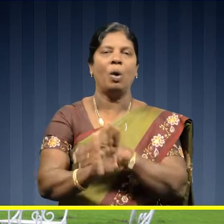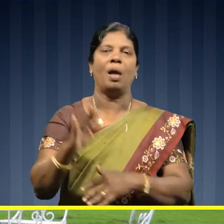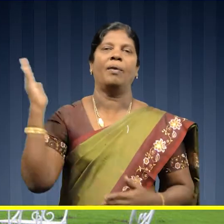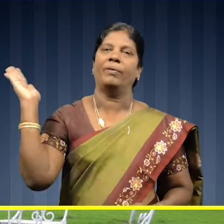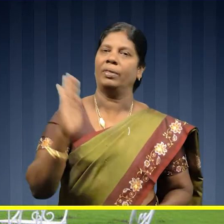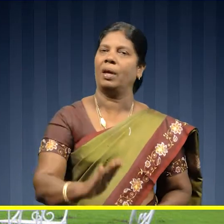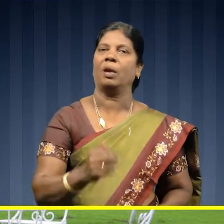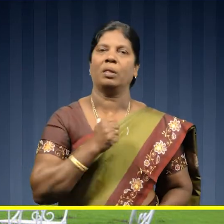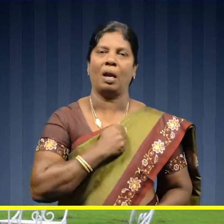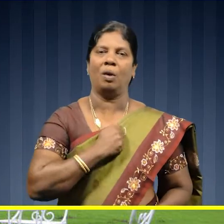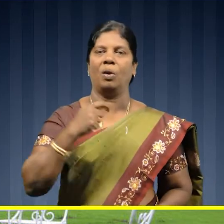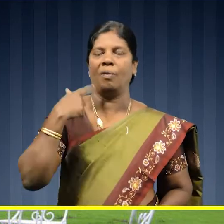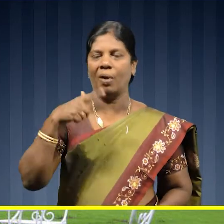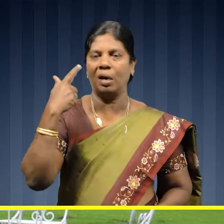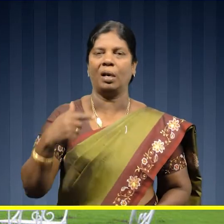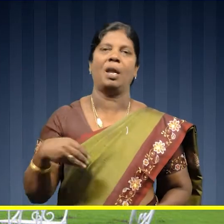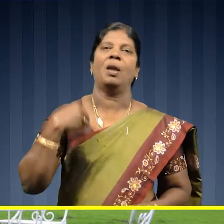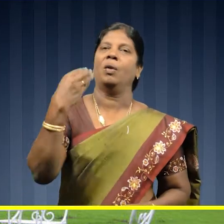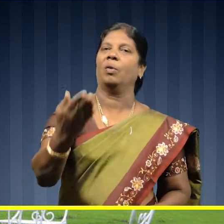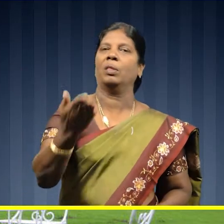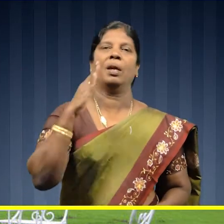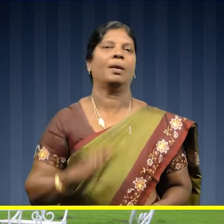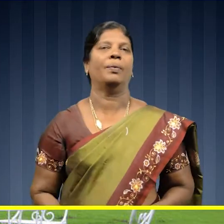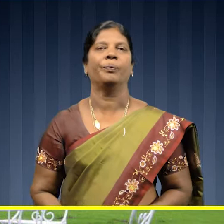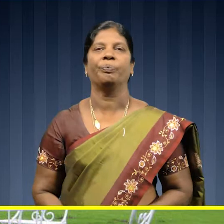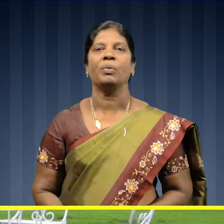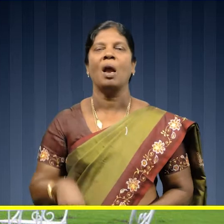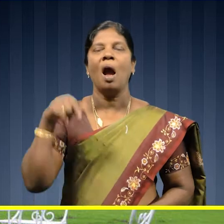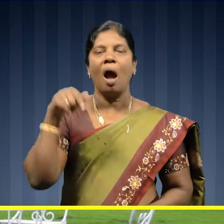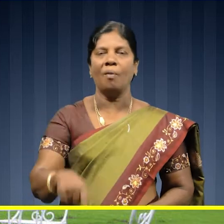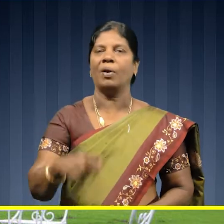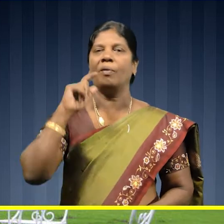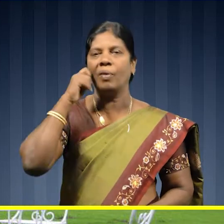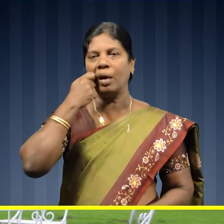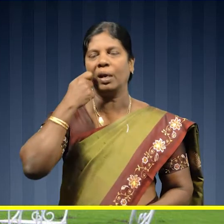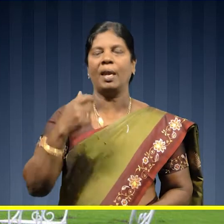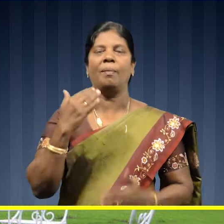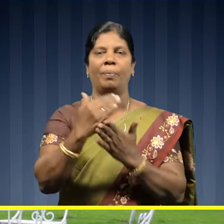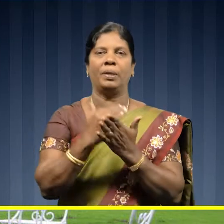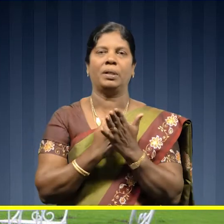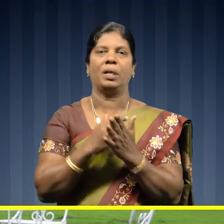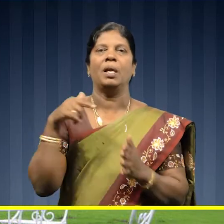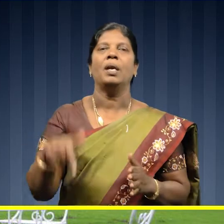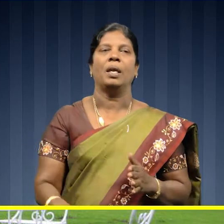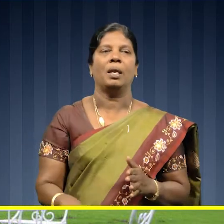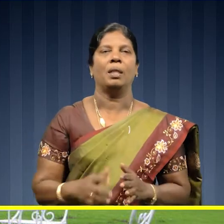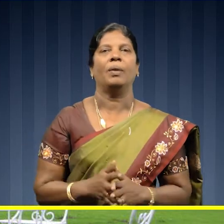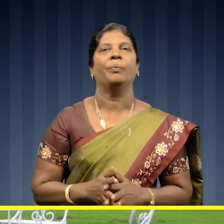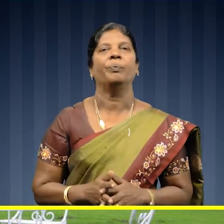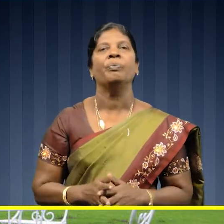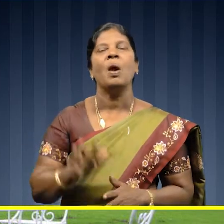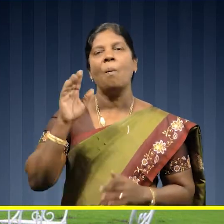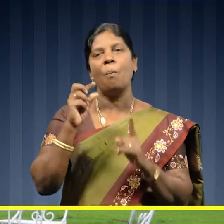வாழ்க்கைக்குள்ளே தங்களையும் தங்களுடைய வாழ்க்கையையும் கொண்டு வந்தார்கள். அவர்களுடைய வாழ்க்கையை பற்றி தான் நாம்